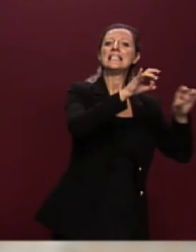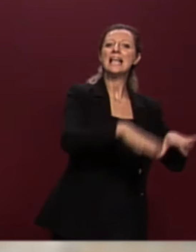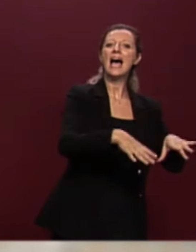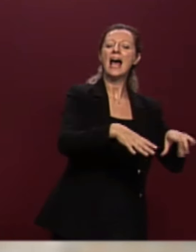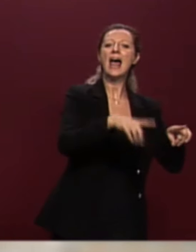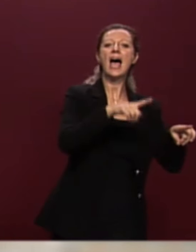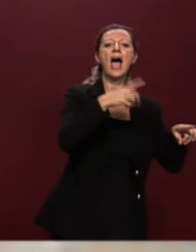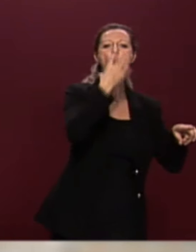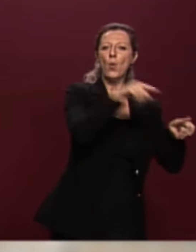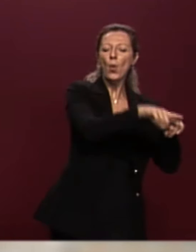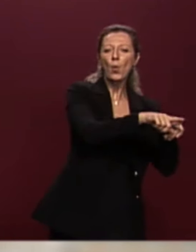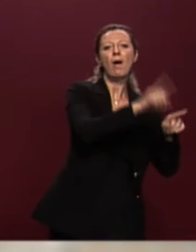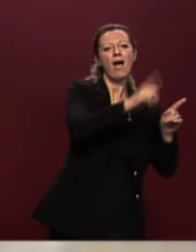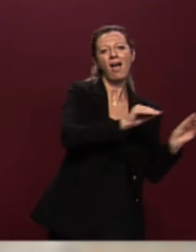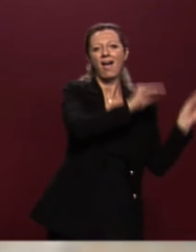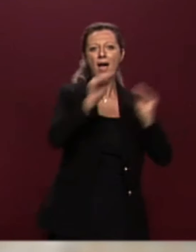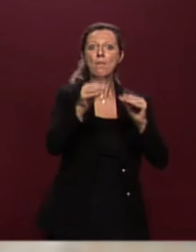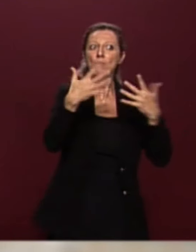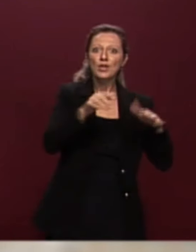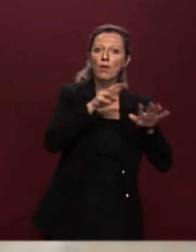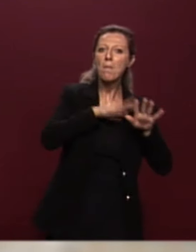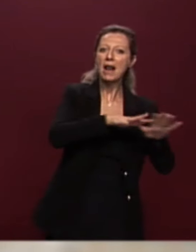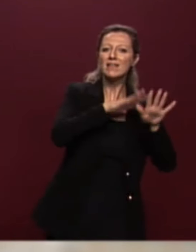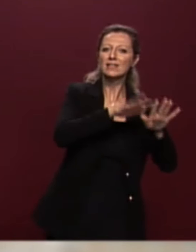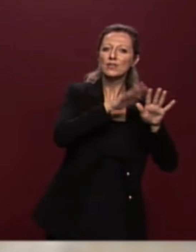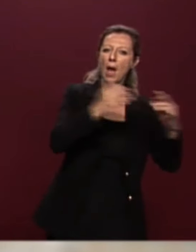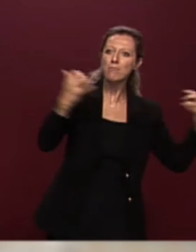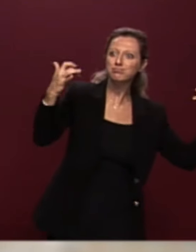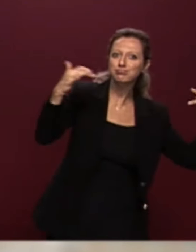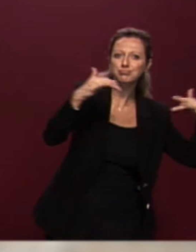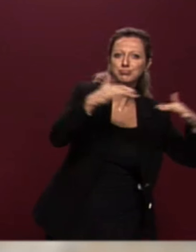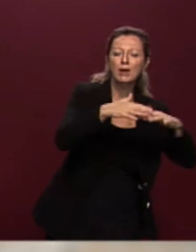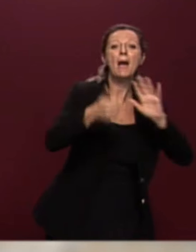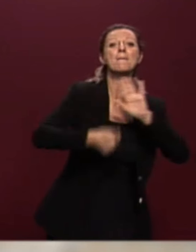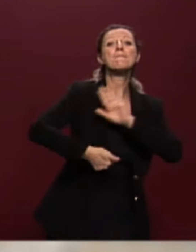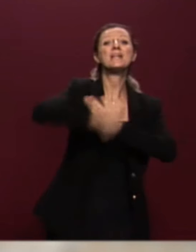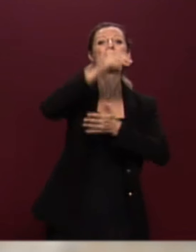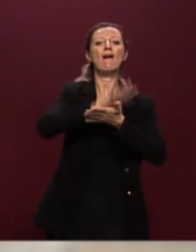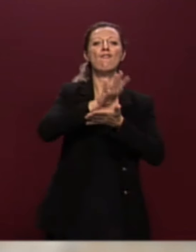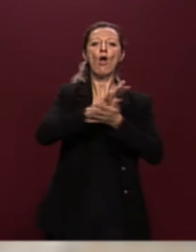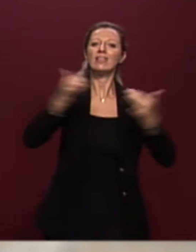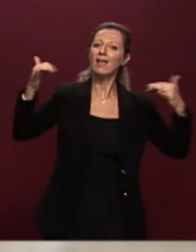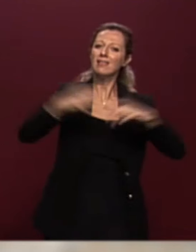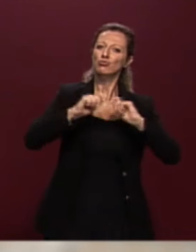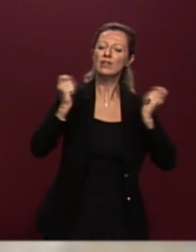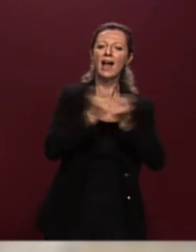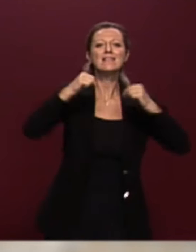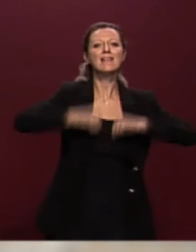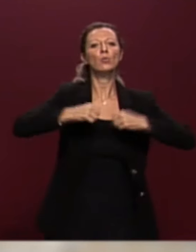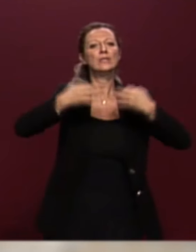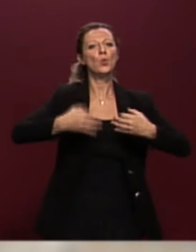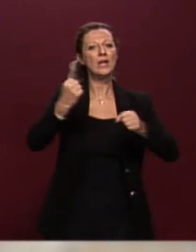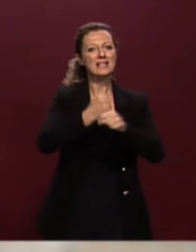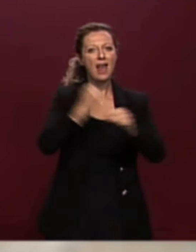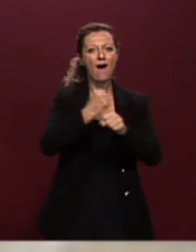adesione che c'è stata alla manifestazione, a questa prima edizione degli Stati Generali sulla salute e sulla sicurezza sul